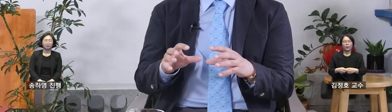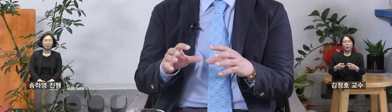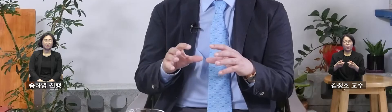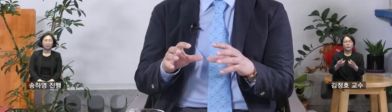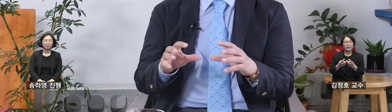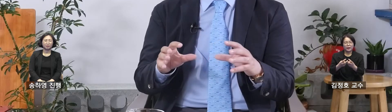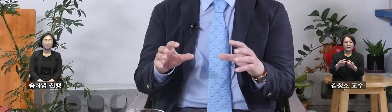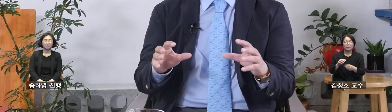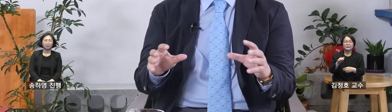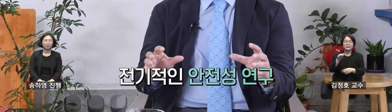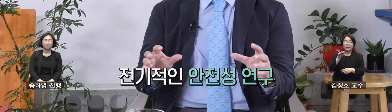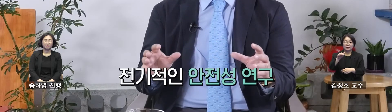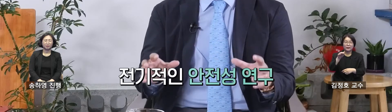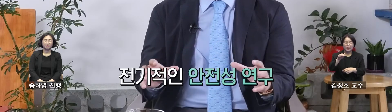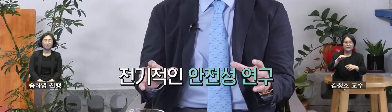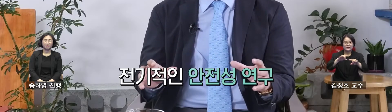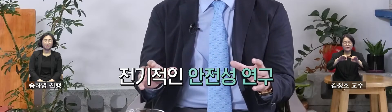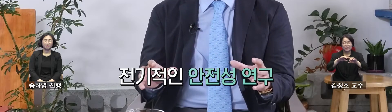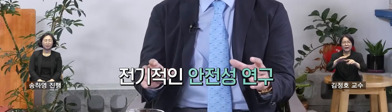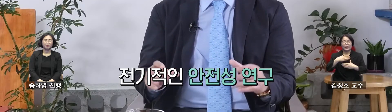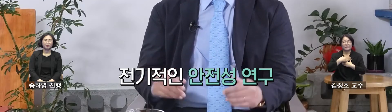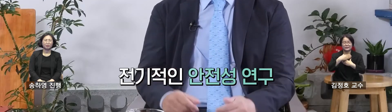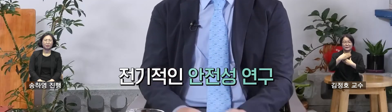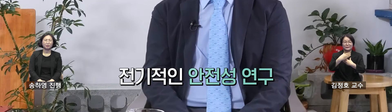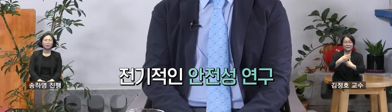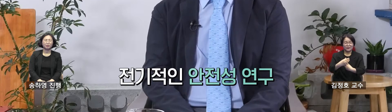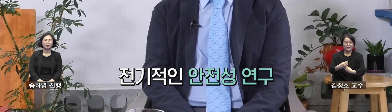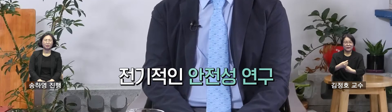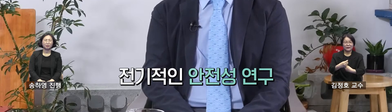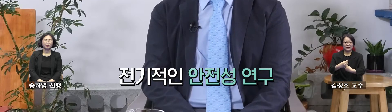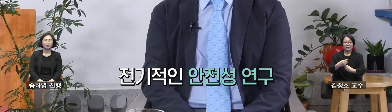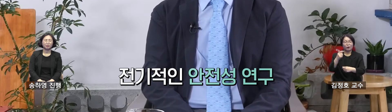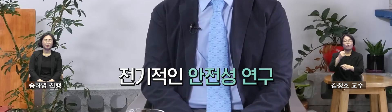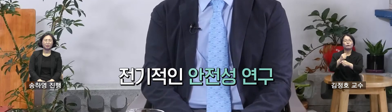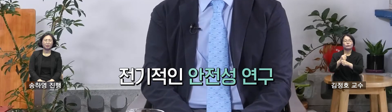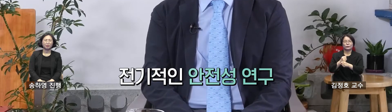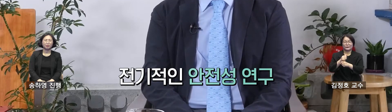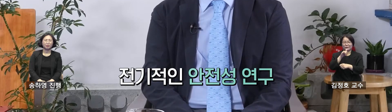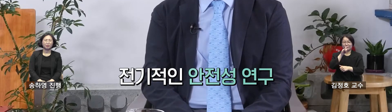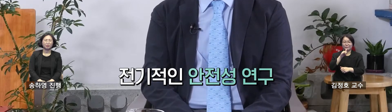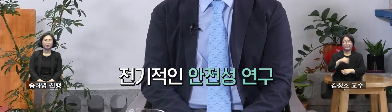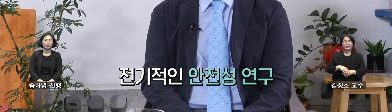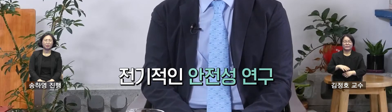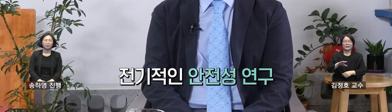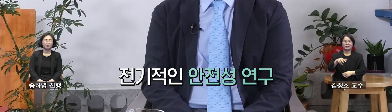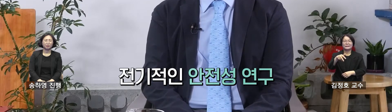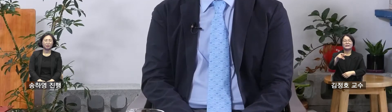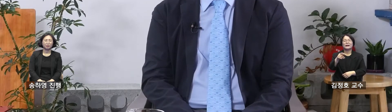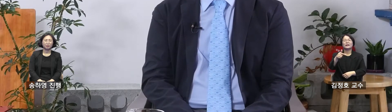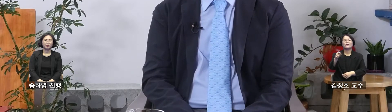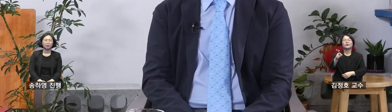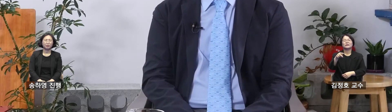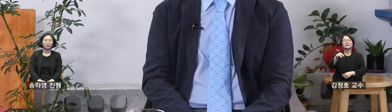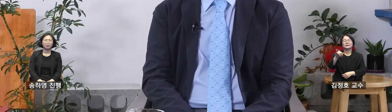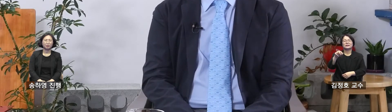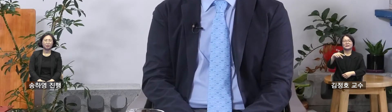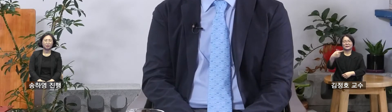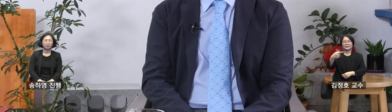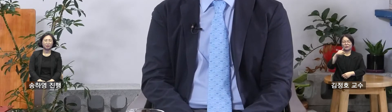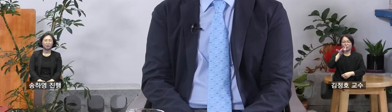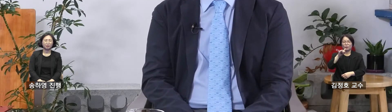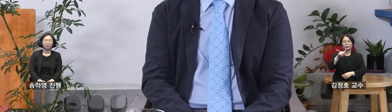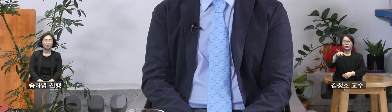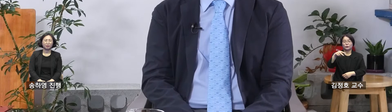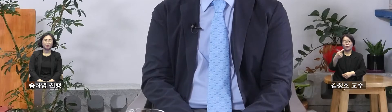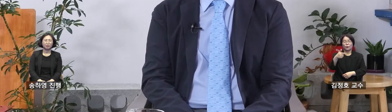하면 자동차가 전기적으로 안정이 될까? 그 초창기 첫 프로젝트가 제너시스였고요. 소나타 하이브리드